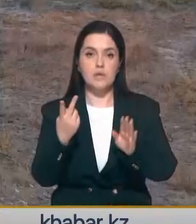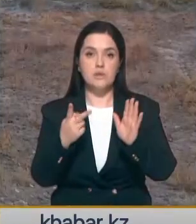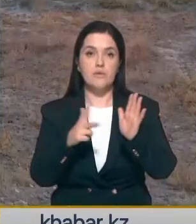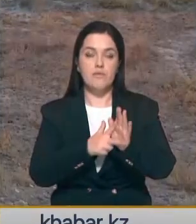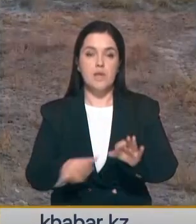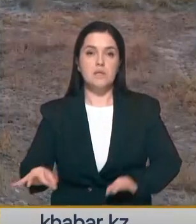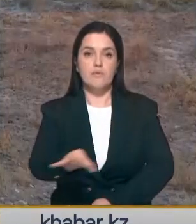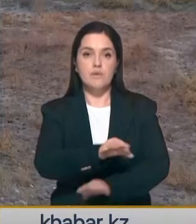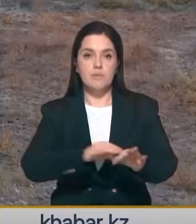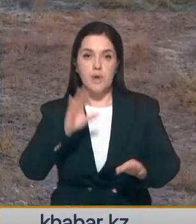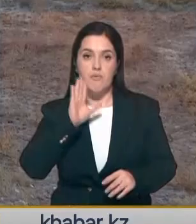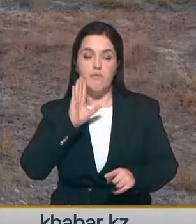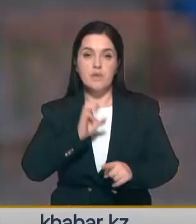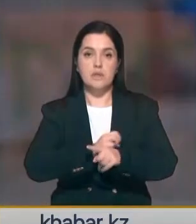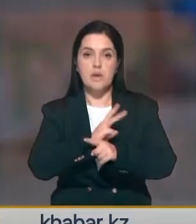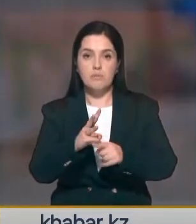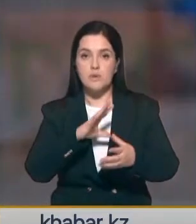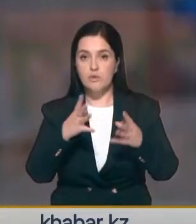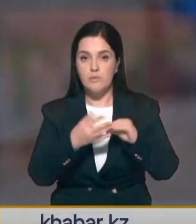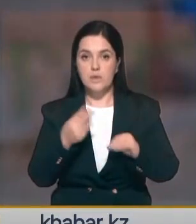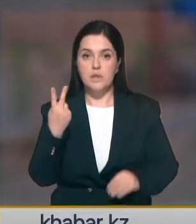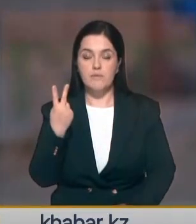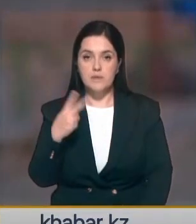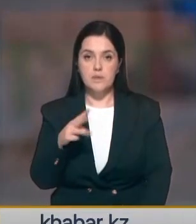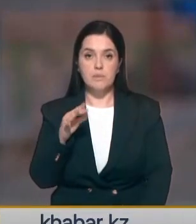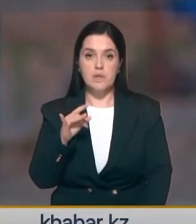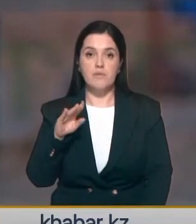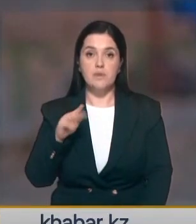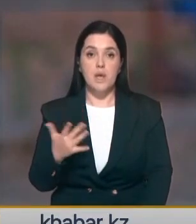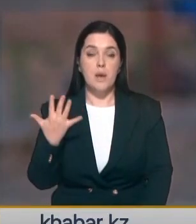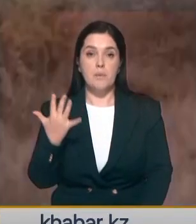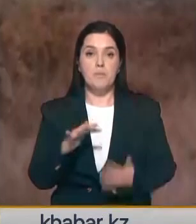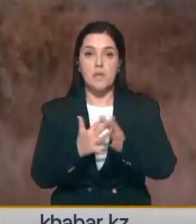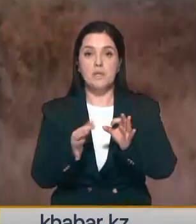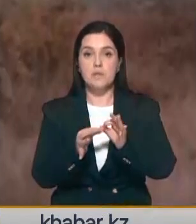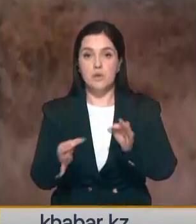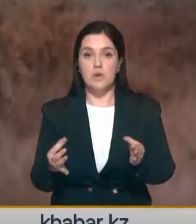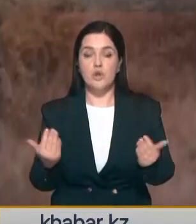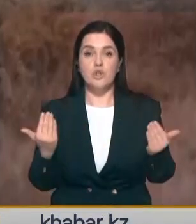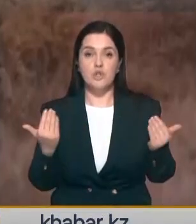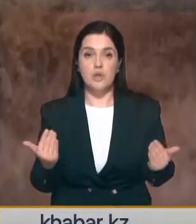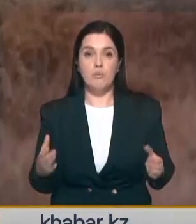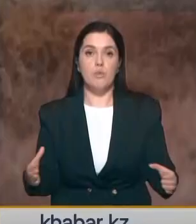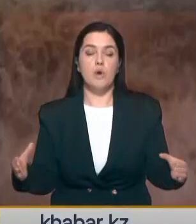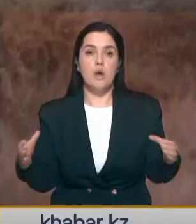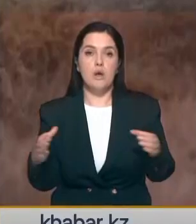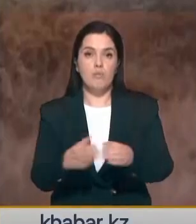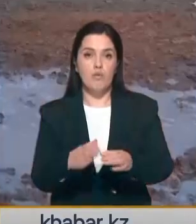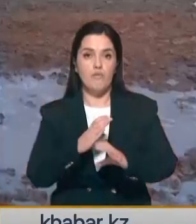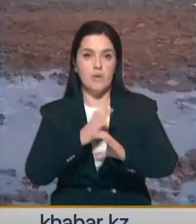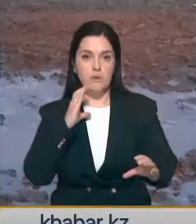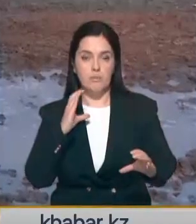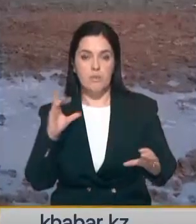планируют реализовать 28 проектов по водоснабжению на сумму свыше 20 миллиардов тенге. 5 населенных пунктов сейчас подключают к